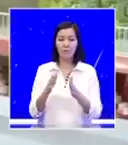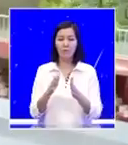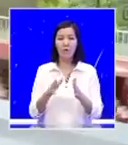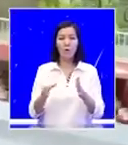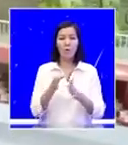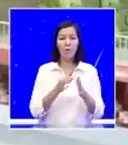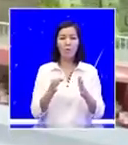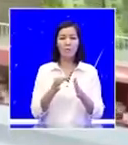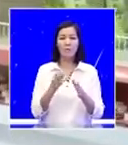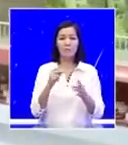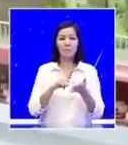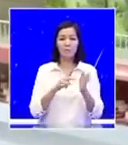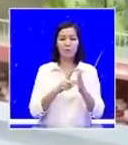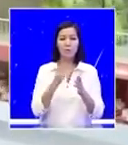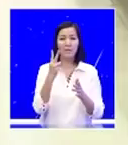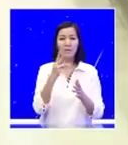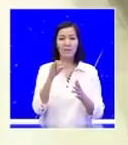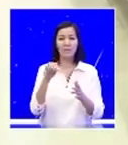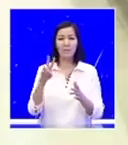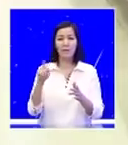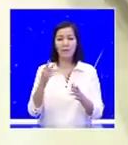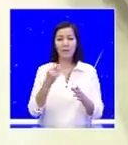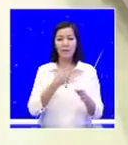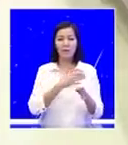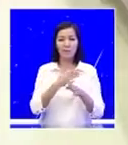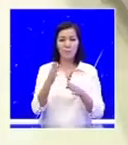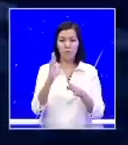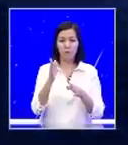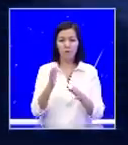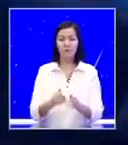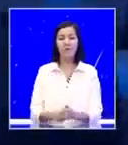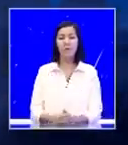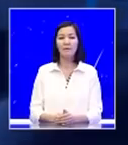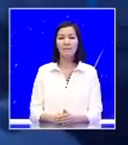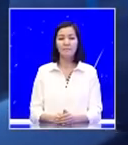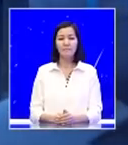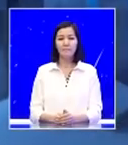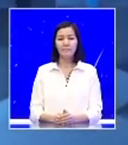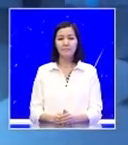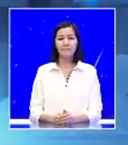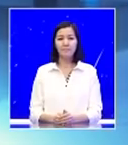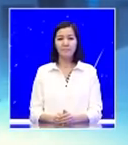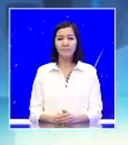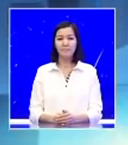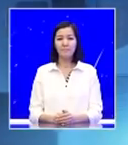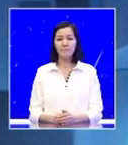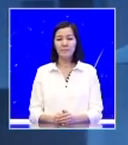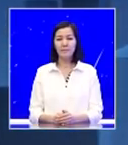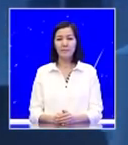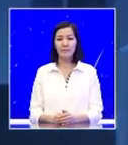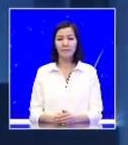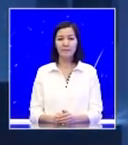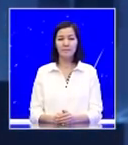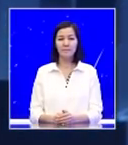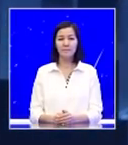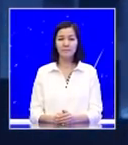облыс қоржынынан 2 миллиард теңгедей қаржы қарастырылмақ. Құрманжан Қасымжанұлы, Аманжол Жөнкешев, Жетісу